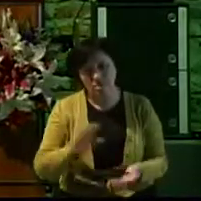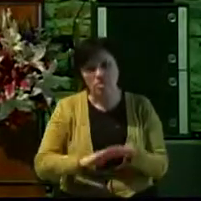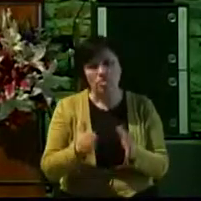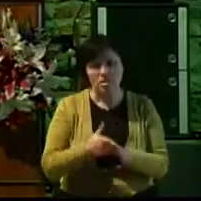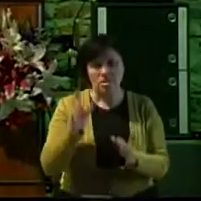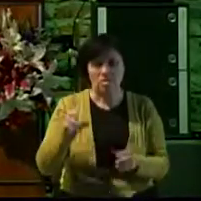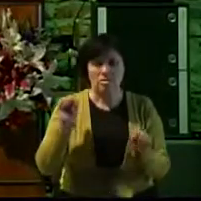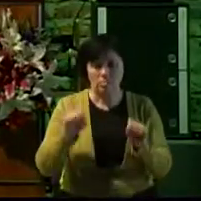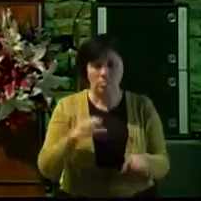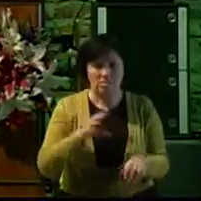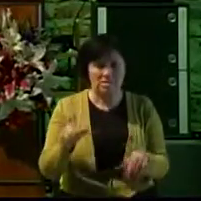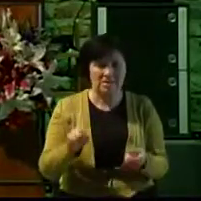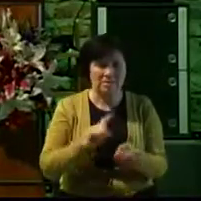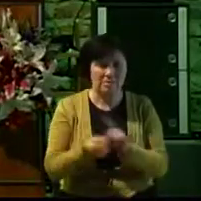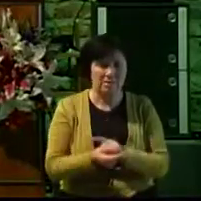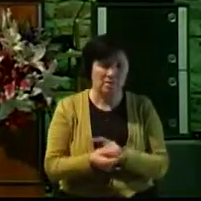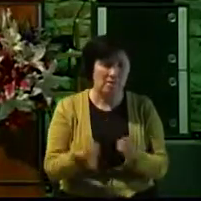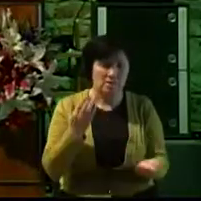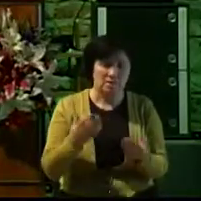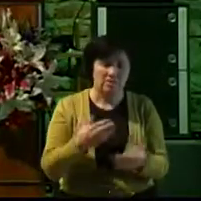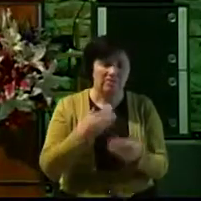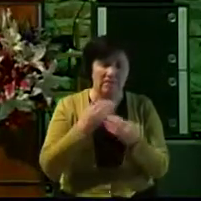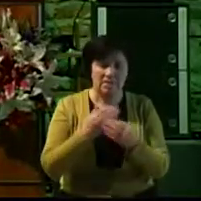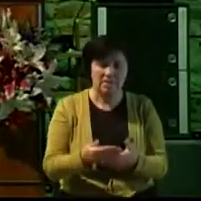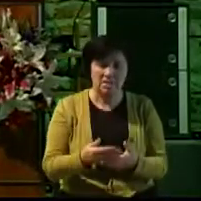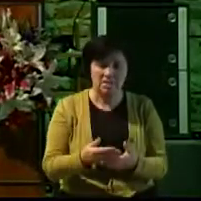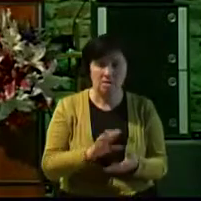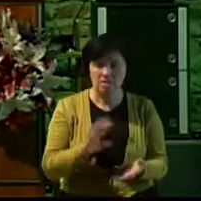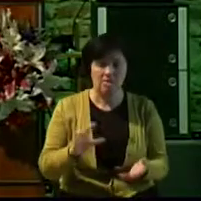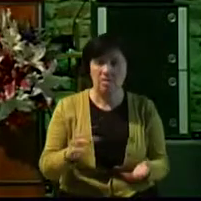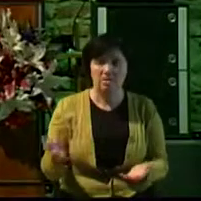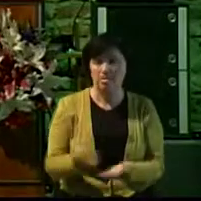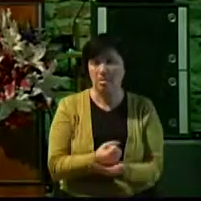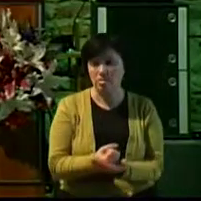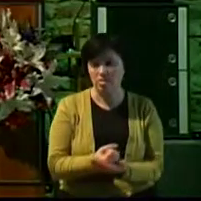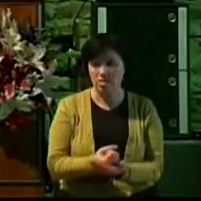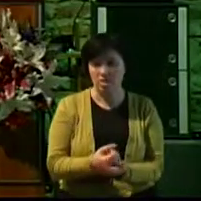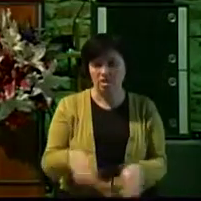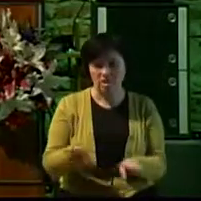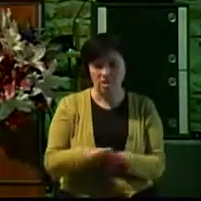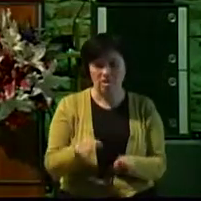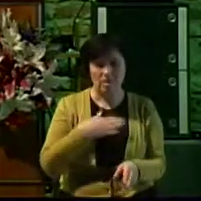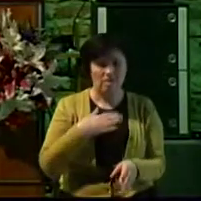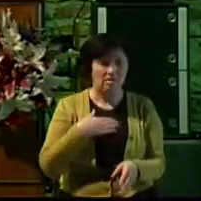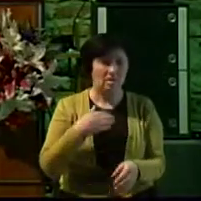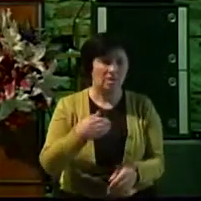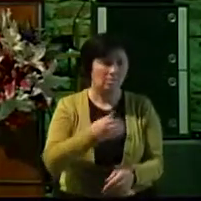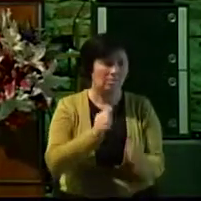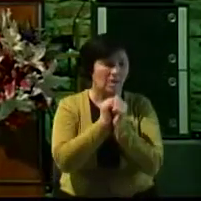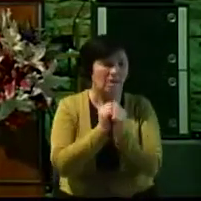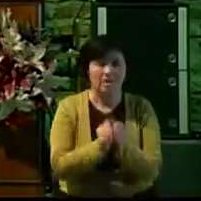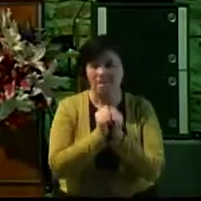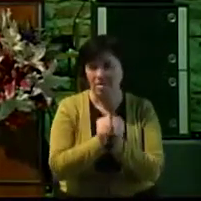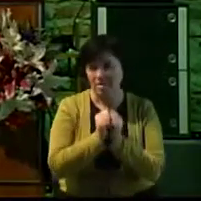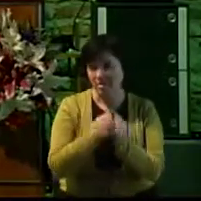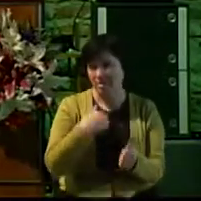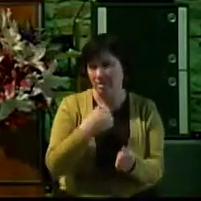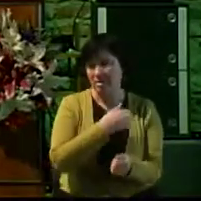рода такой кризис непонимания того, что же значит тогда этот стих. О чем же тогда